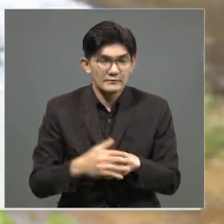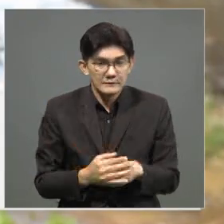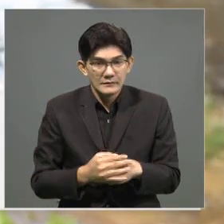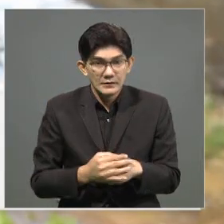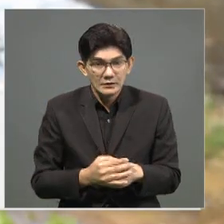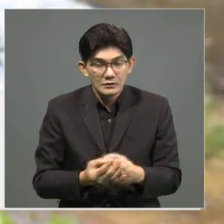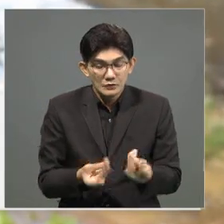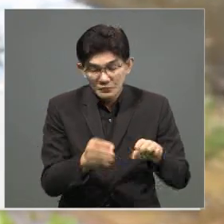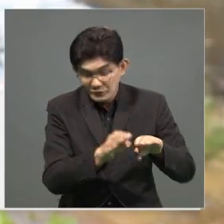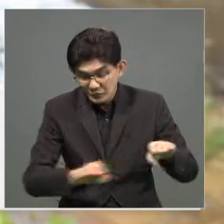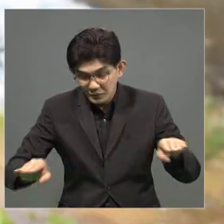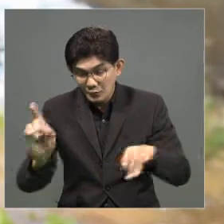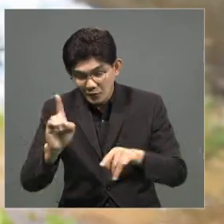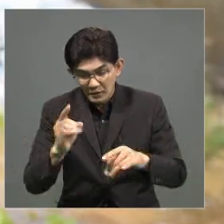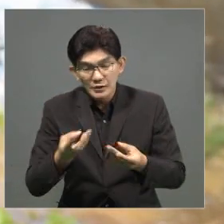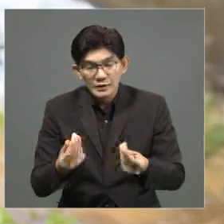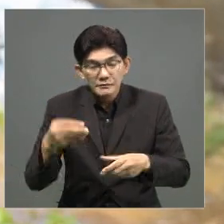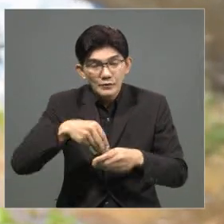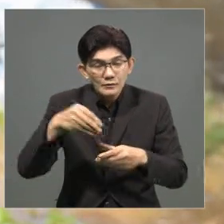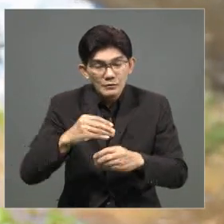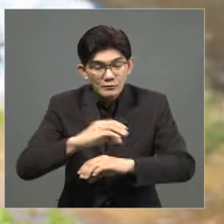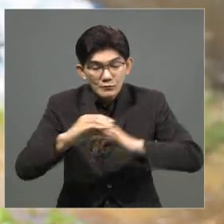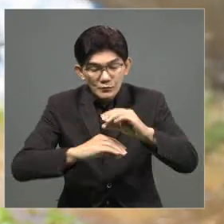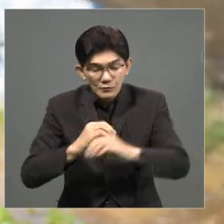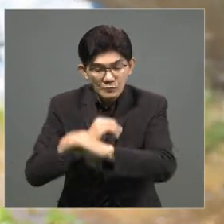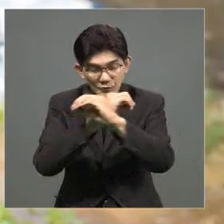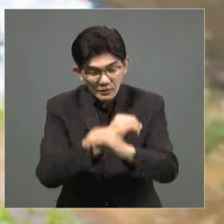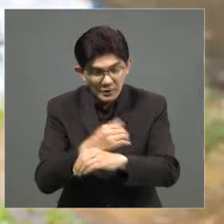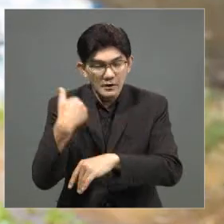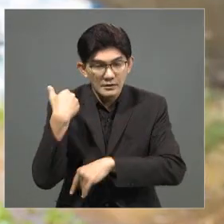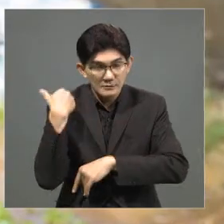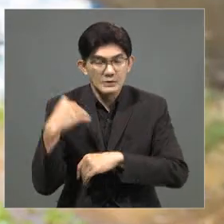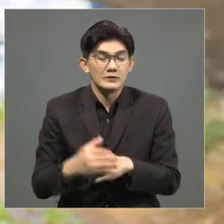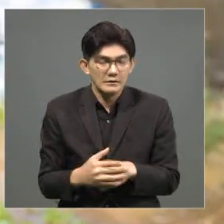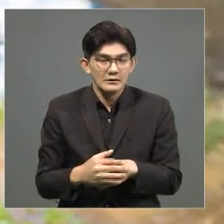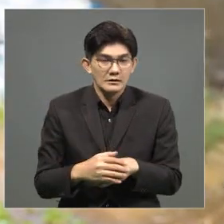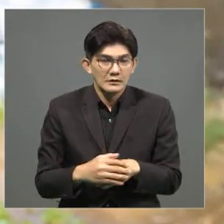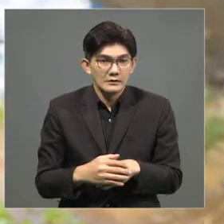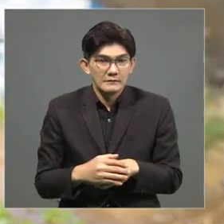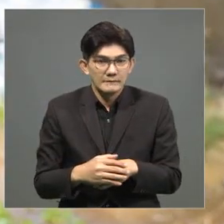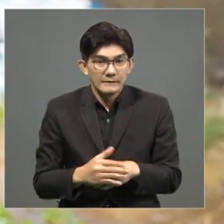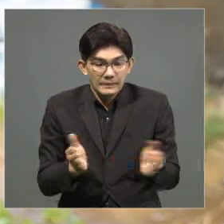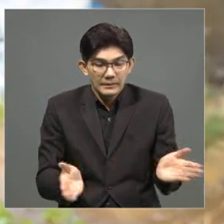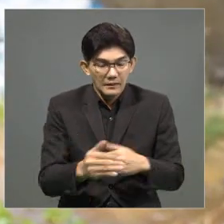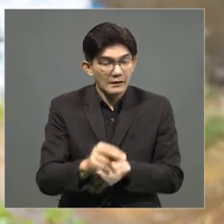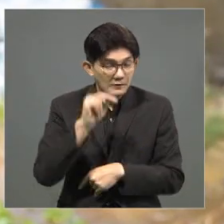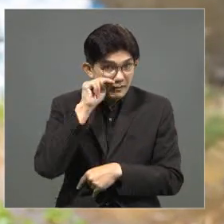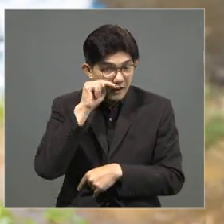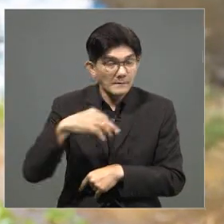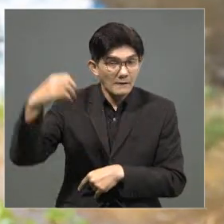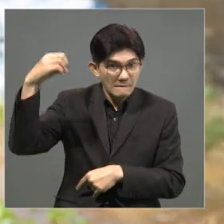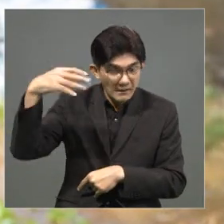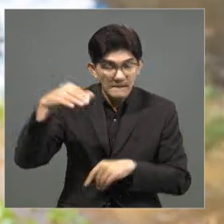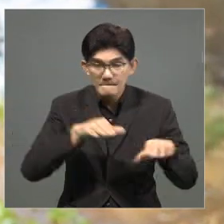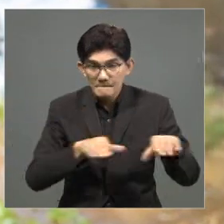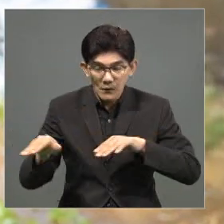นะครับก็ใช้กระสอบทรายนะครับแล้วก็เตรียมความพร้อมในการรับสถานการณ์น้ำท่วมจริงๆก็คือการเตรียมห้องน้ำแล้วก็ไฟฟ้านะ